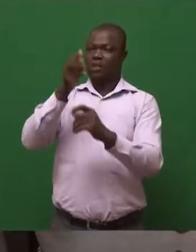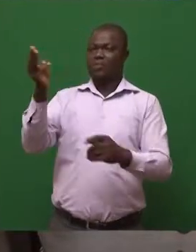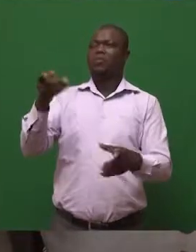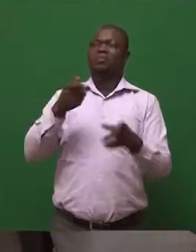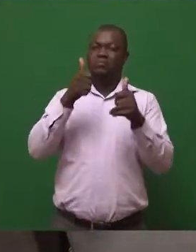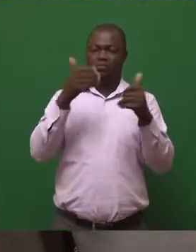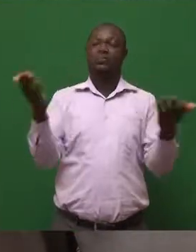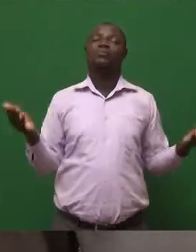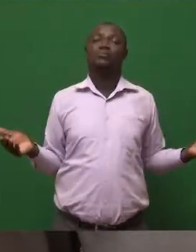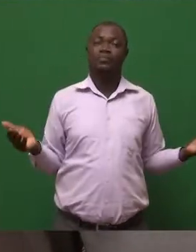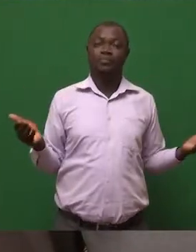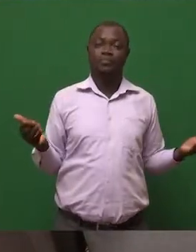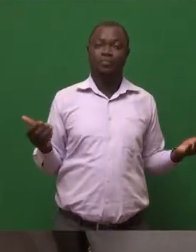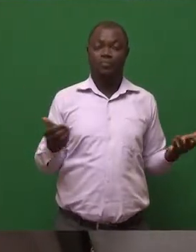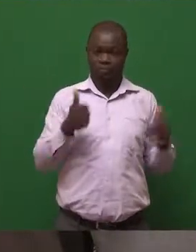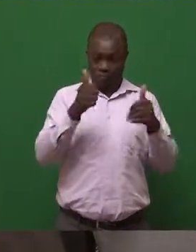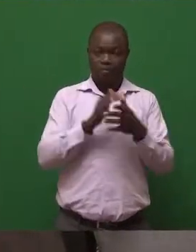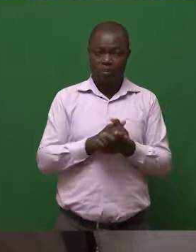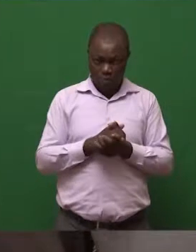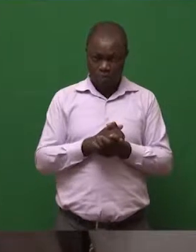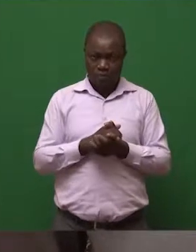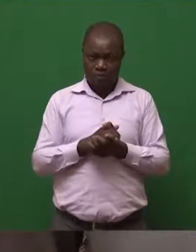mashoko makukutu akanaka nai